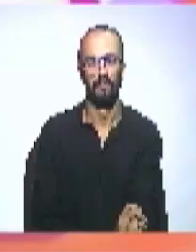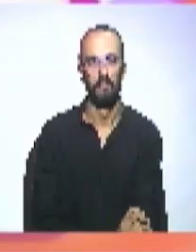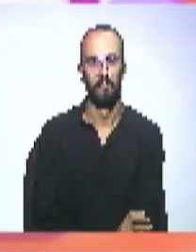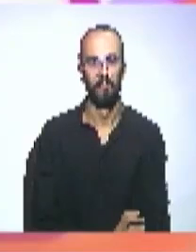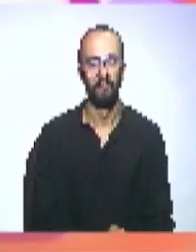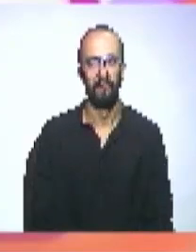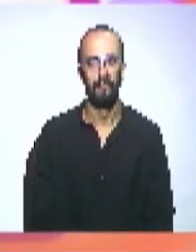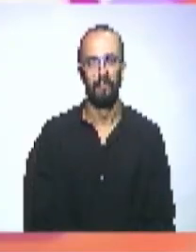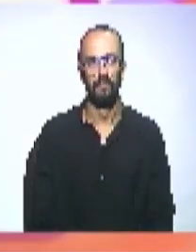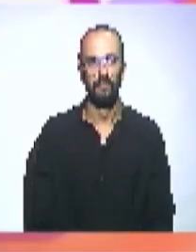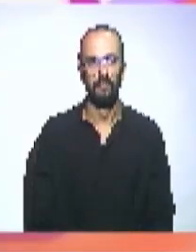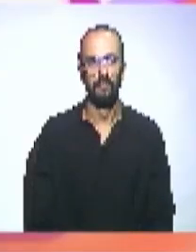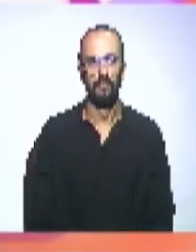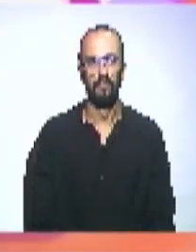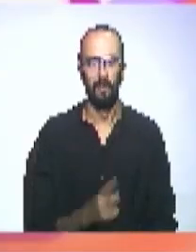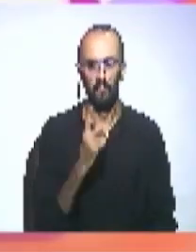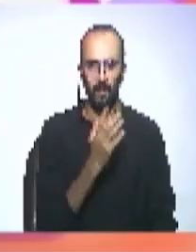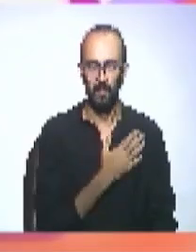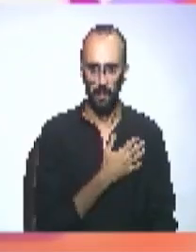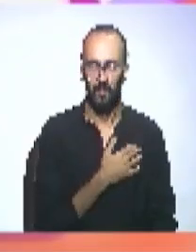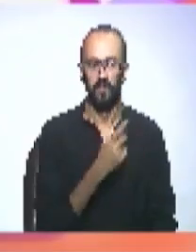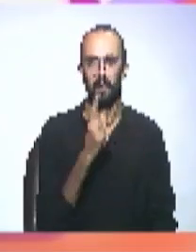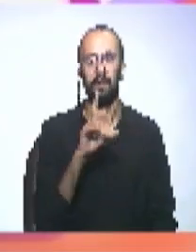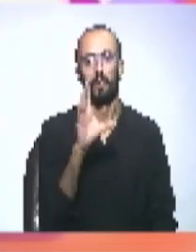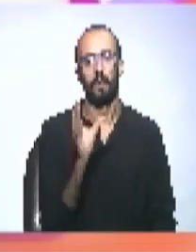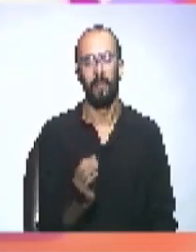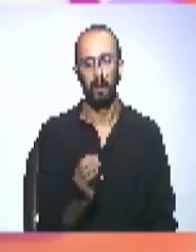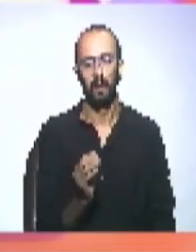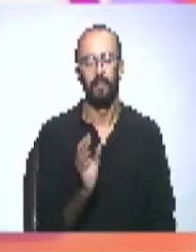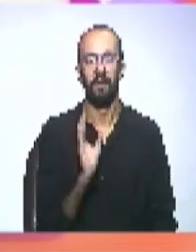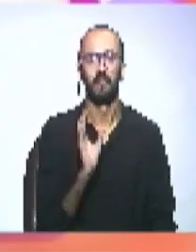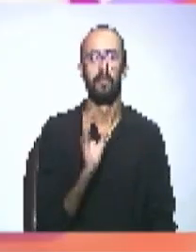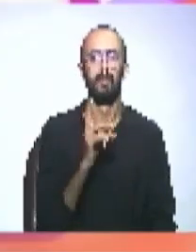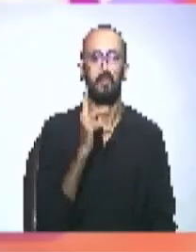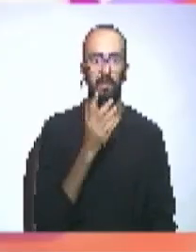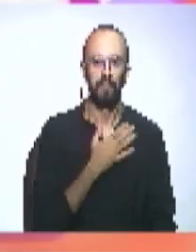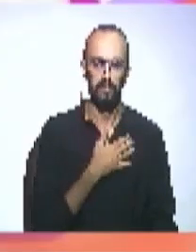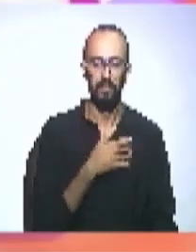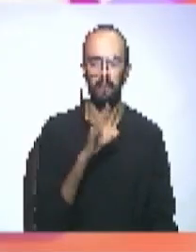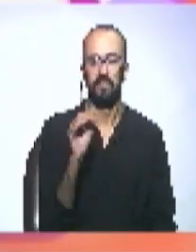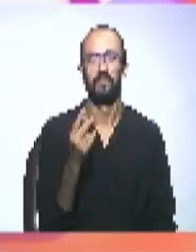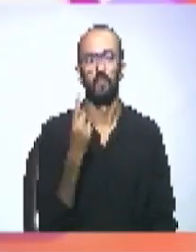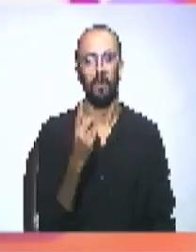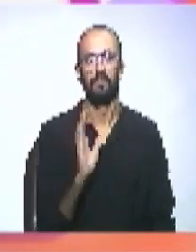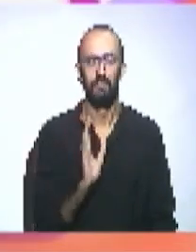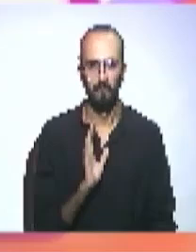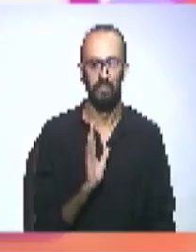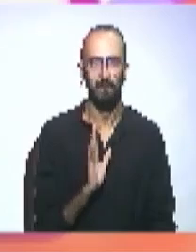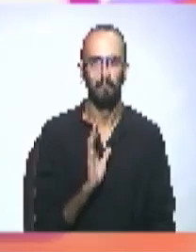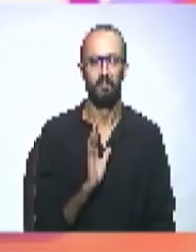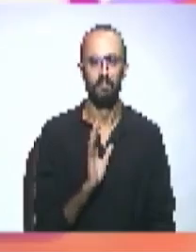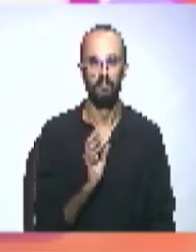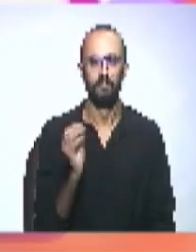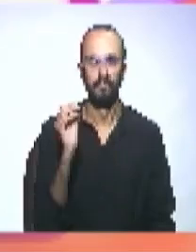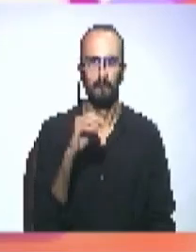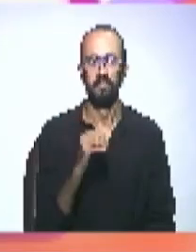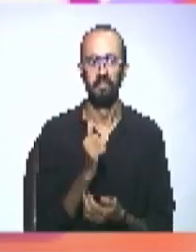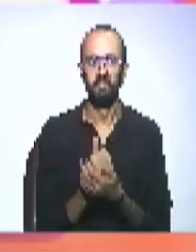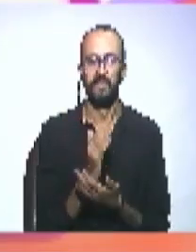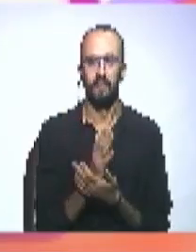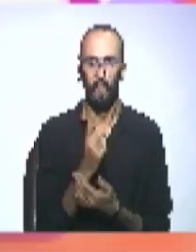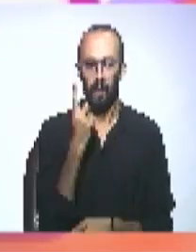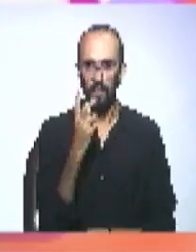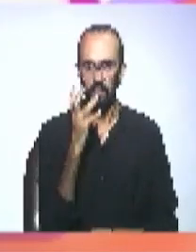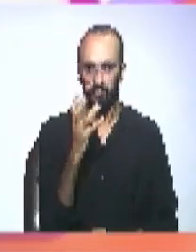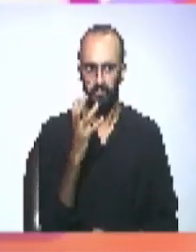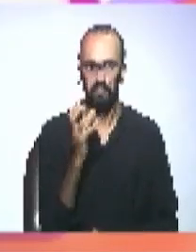القطعة بقطعة، عملنا مثلا قطعة صدور ناخد معاها قطعة وراك، قطعتين قطعتين. تمام. نعملهم ونحط عليهم بصلايه